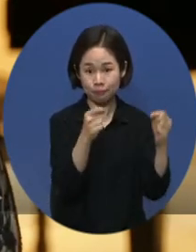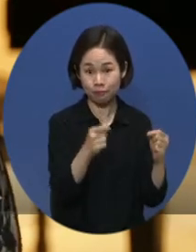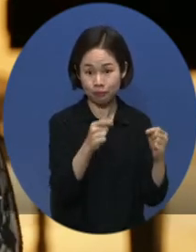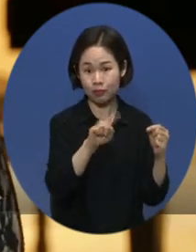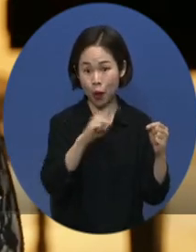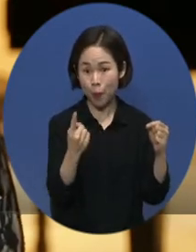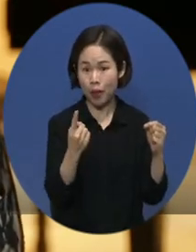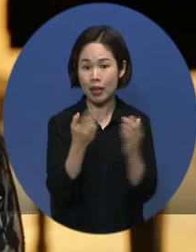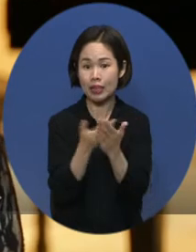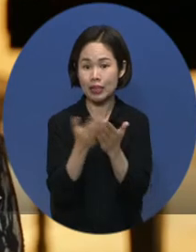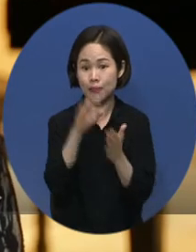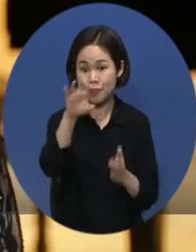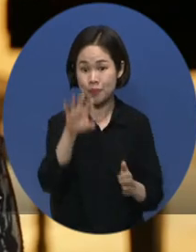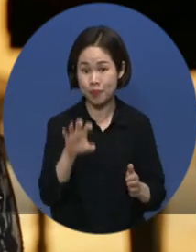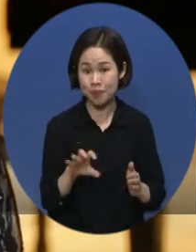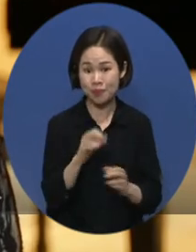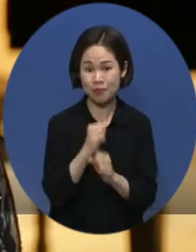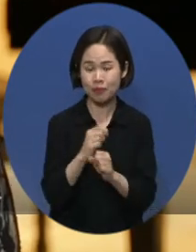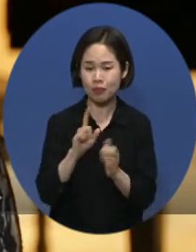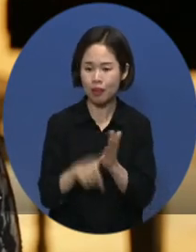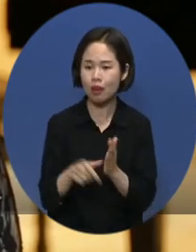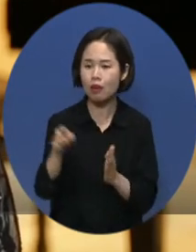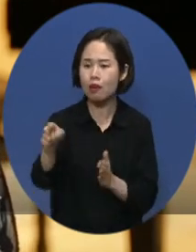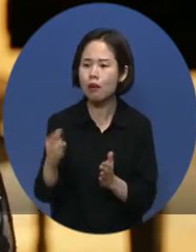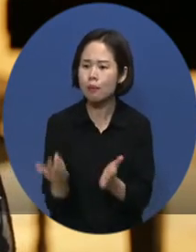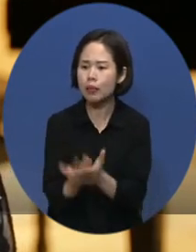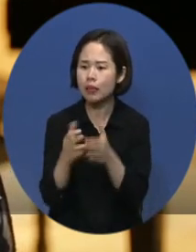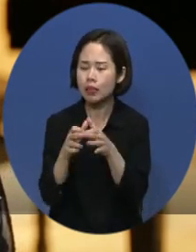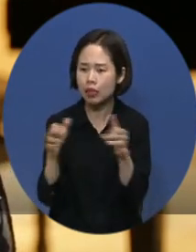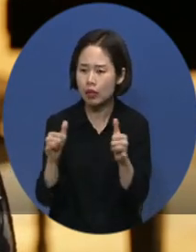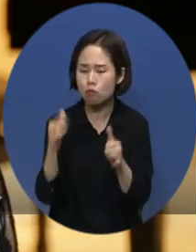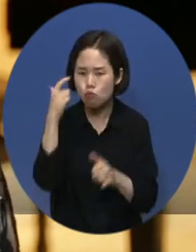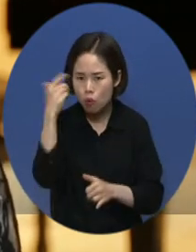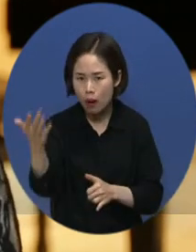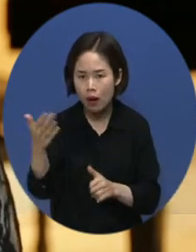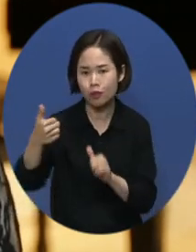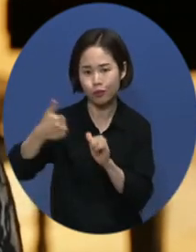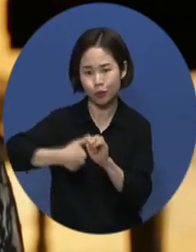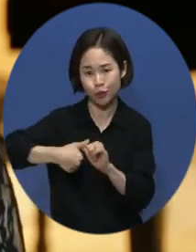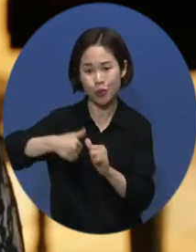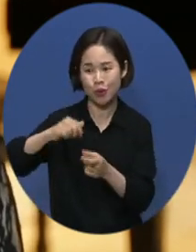것들을 반영하기 때문에 굉장히 그 밀도는 높다고 할 수 있습니다.